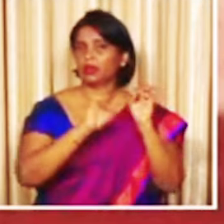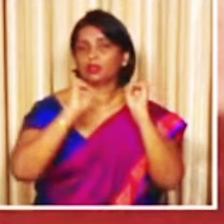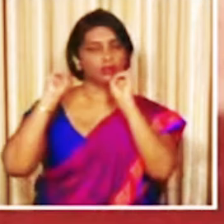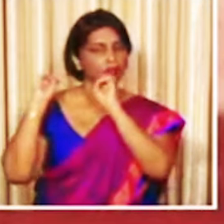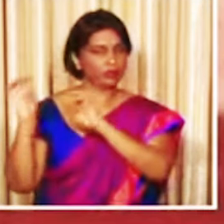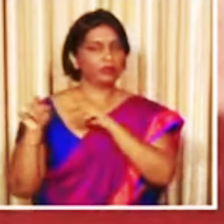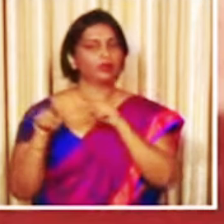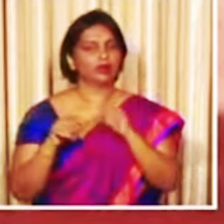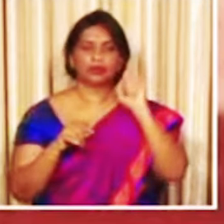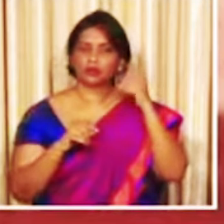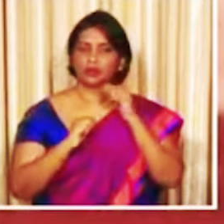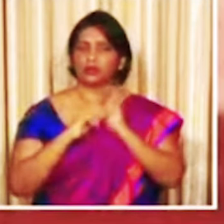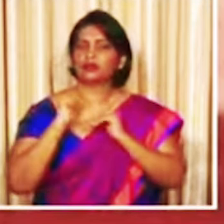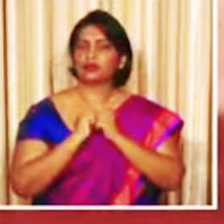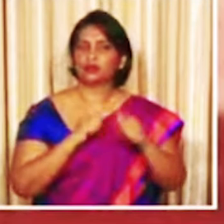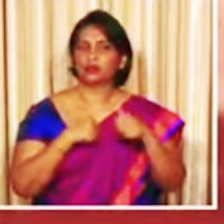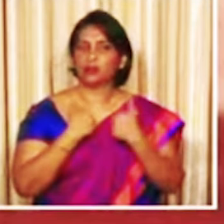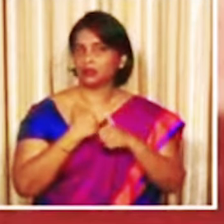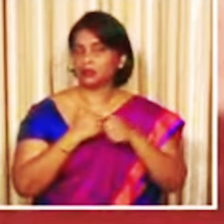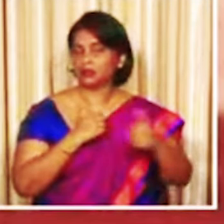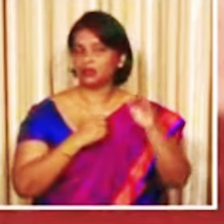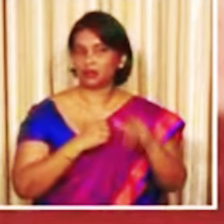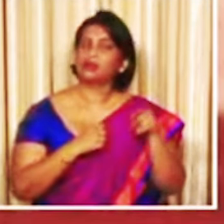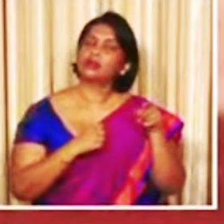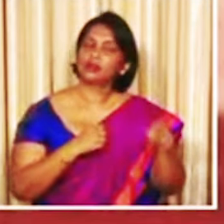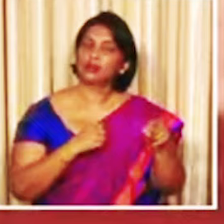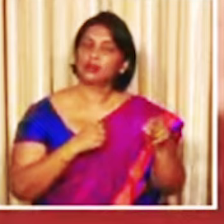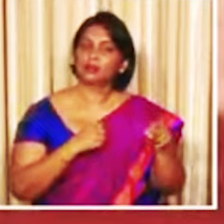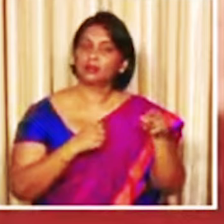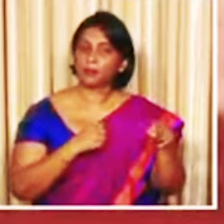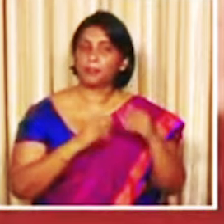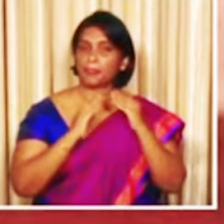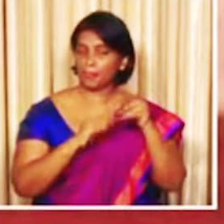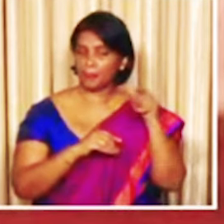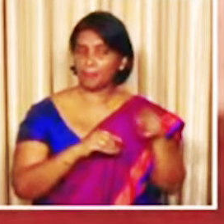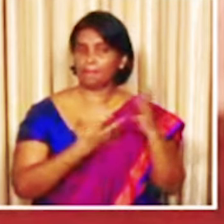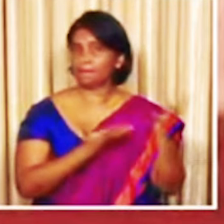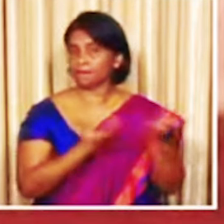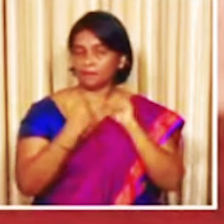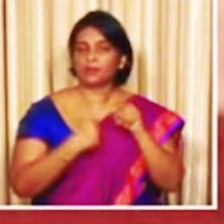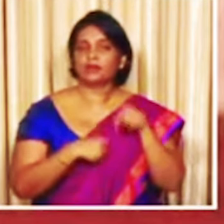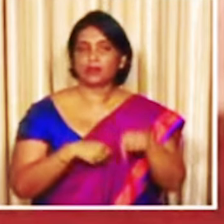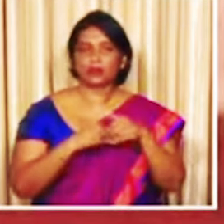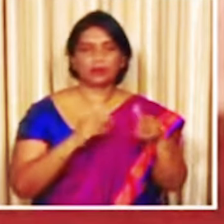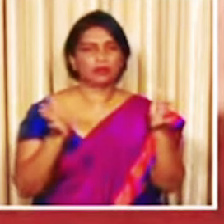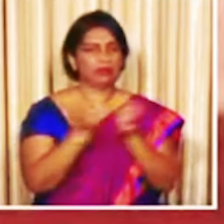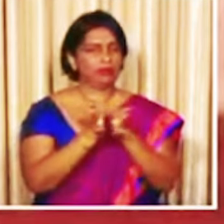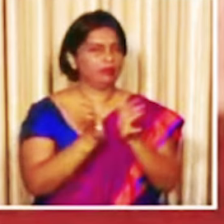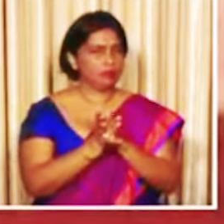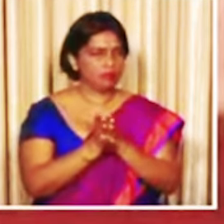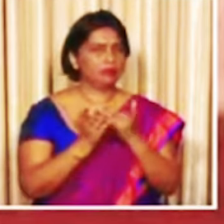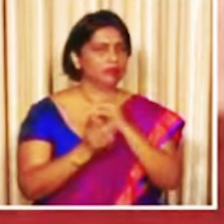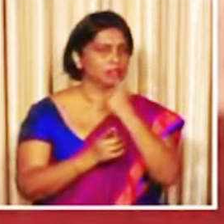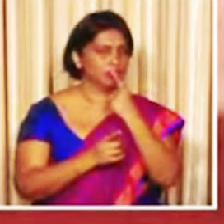වන සුවිශේෂී වූ වැඩපිළිවෙලක් මේ වෙනකොට සකස් කරලා තියෙනවා. මේ ස්ථානයට අරගෙන යෑමේදී මොකද දැනට තියෙන ඉඩ ප්‍රමාණය සහ ඔබතුමී